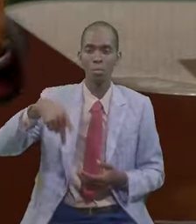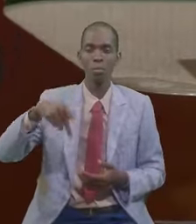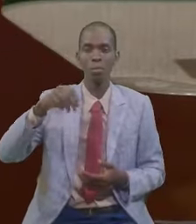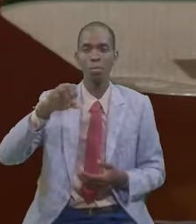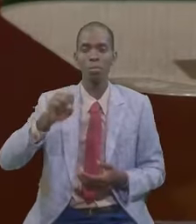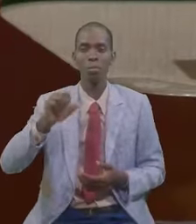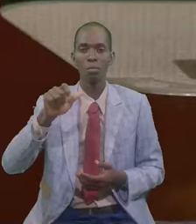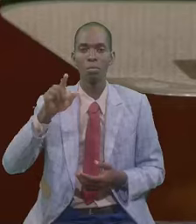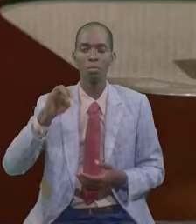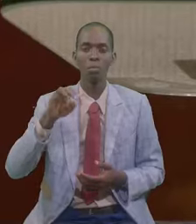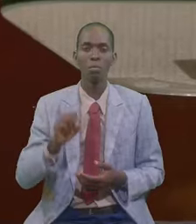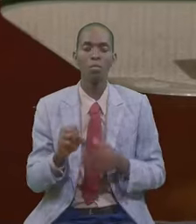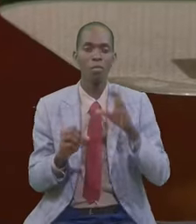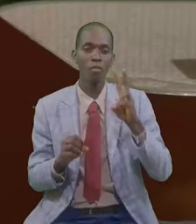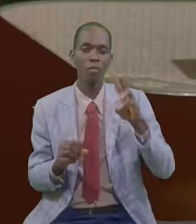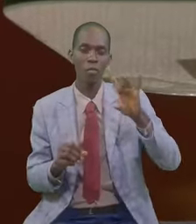Psaume